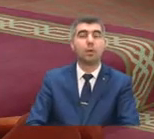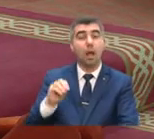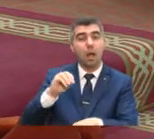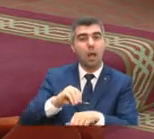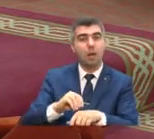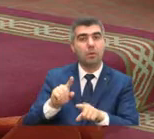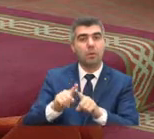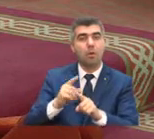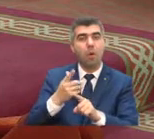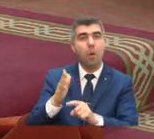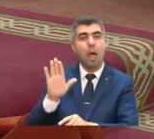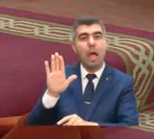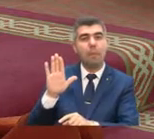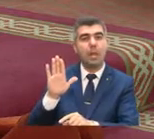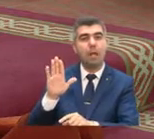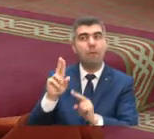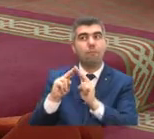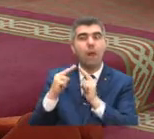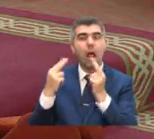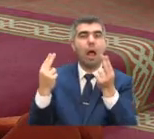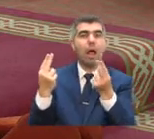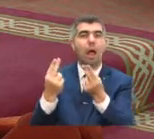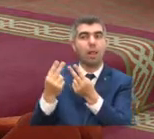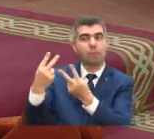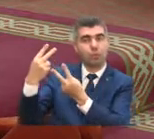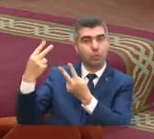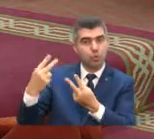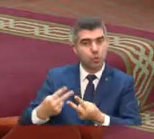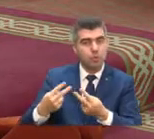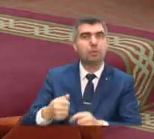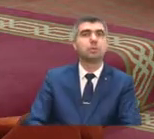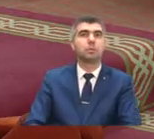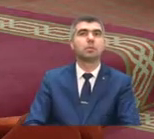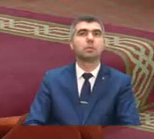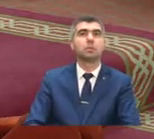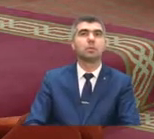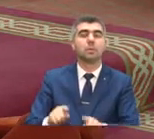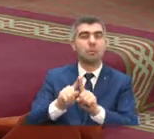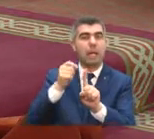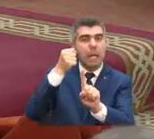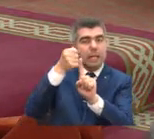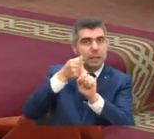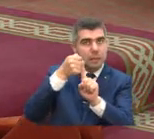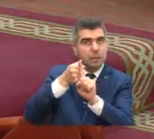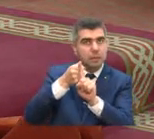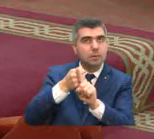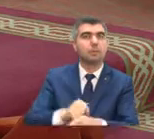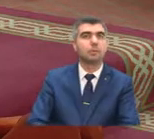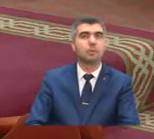تعاون مع خبراء دوليين، كنظن بان العمل غادي